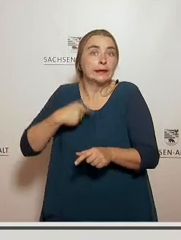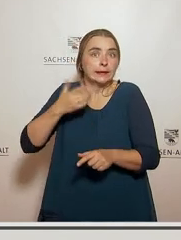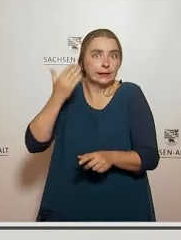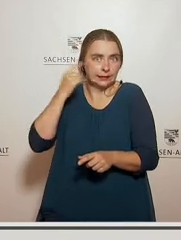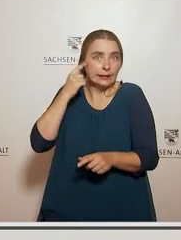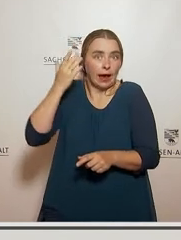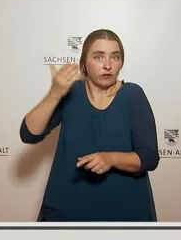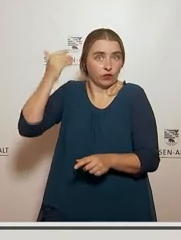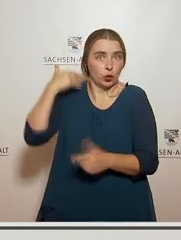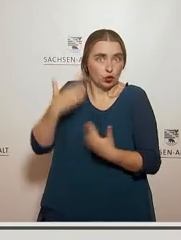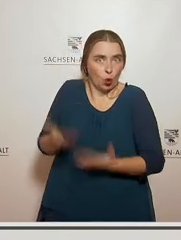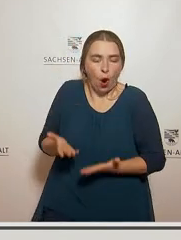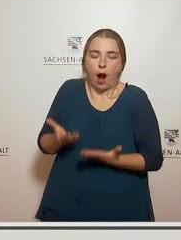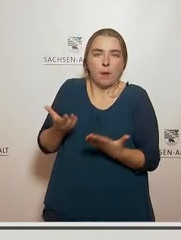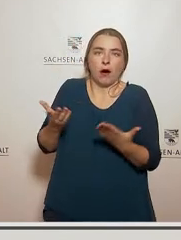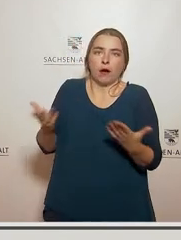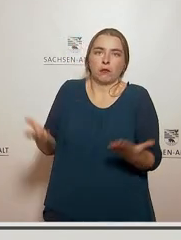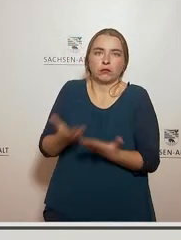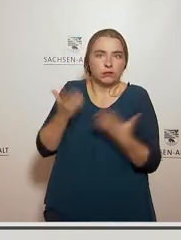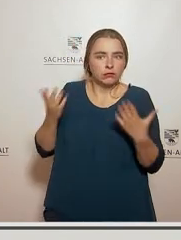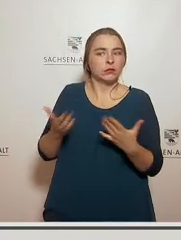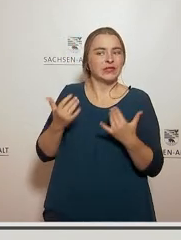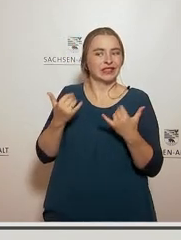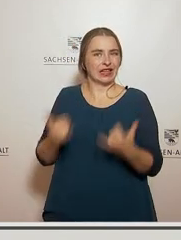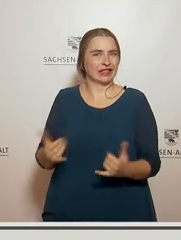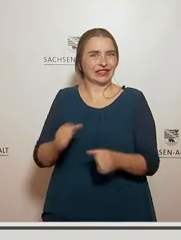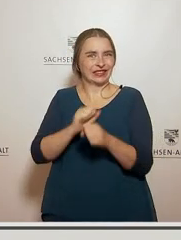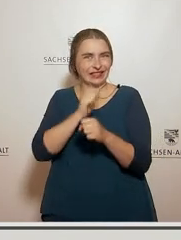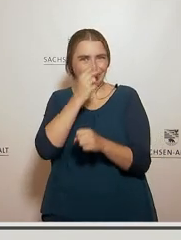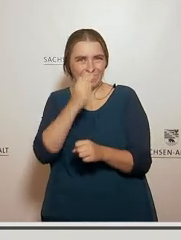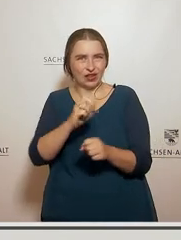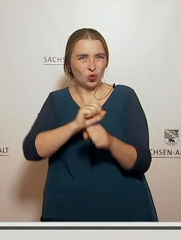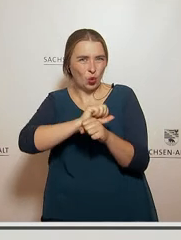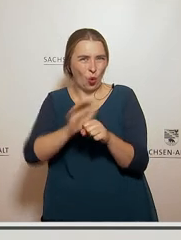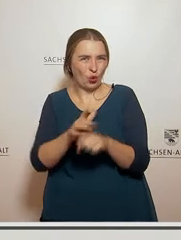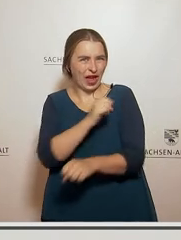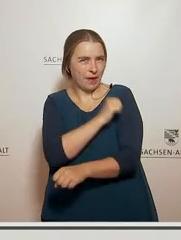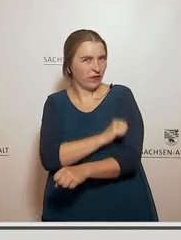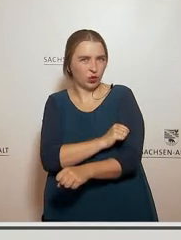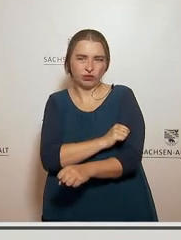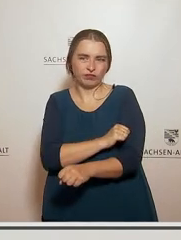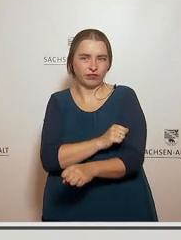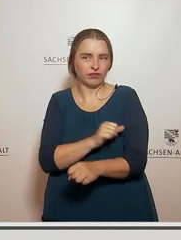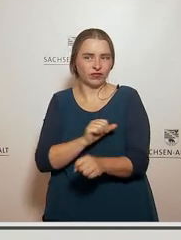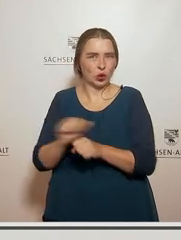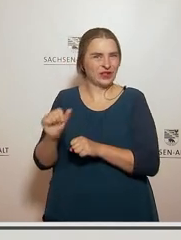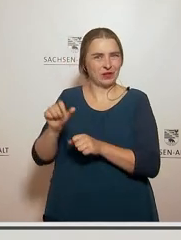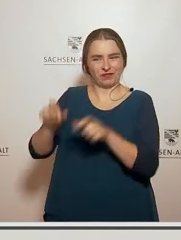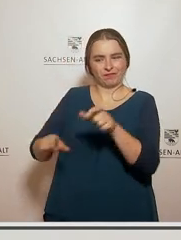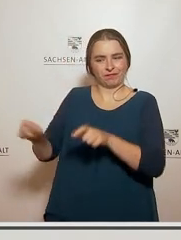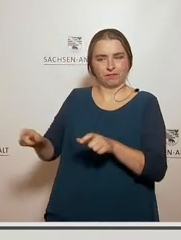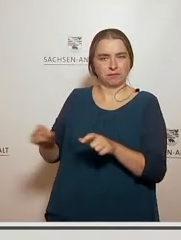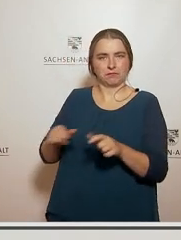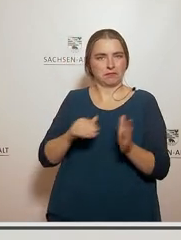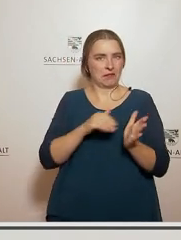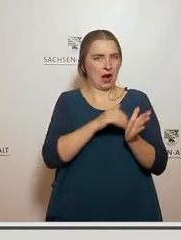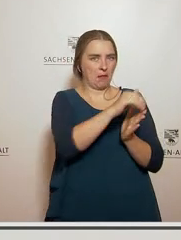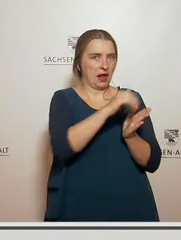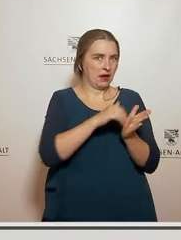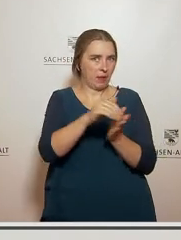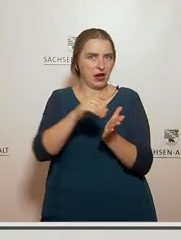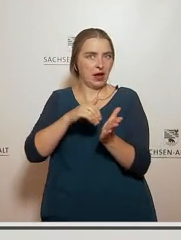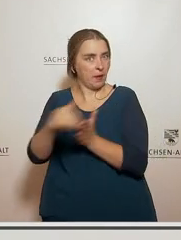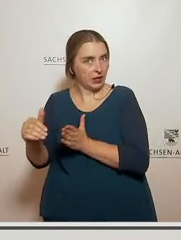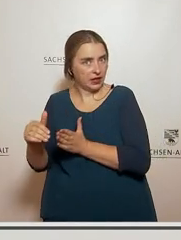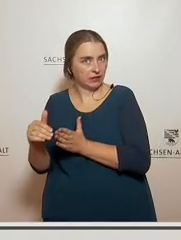Und deswegen setzen wir nach wie vor weiter auf Aufklärung. Und wir, das können Sie auch